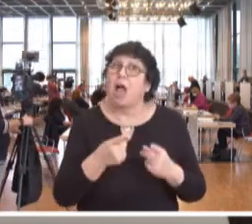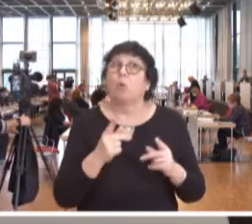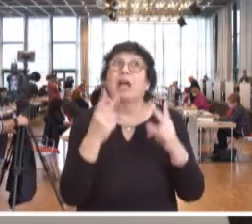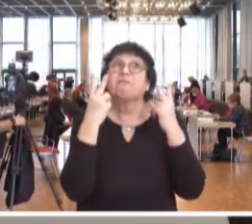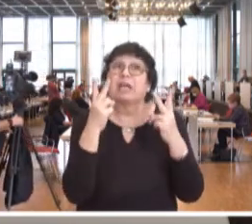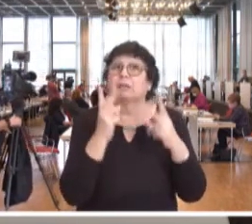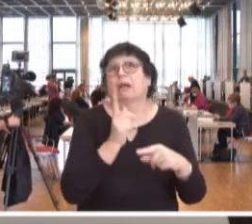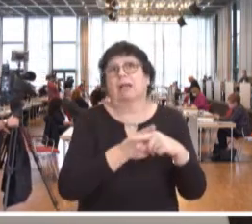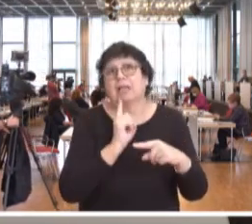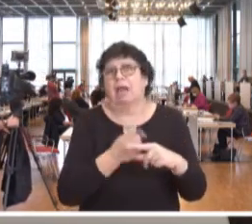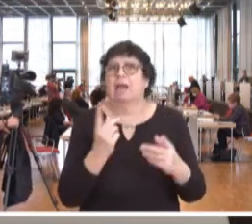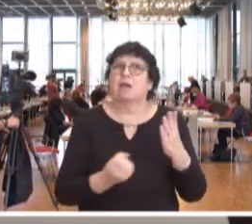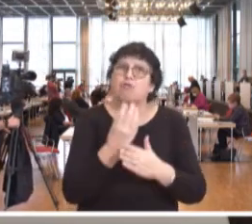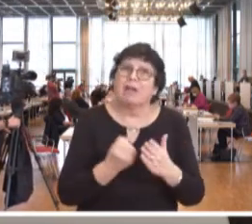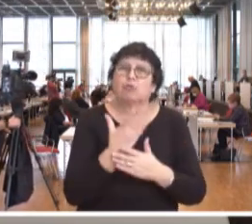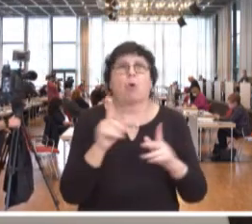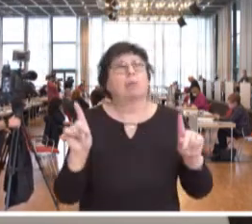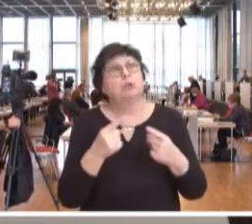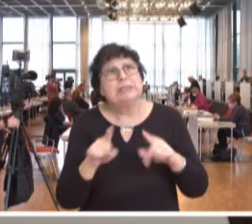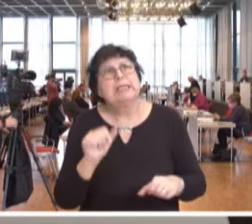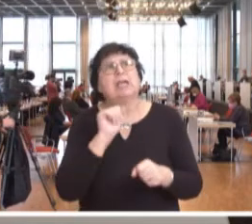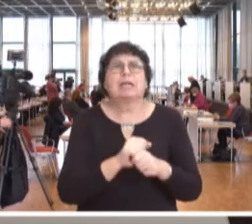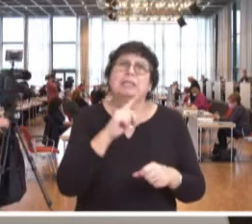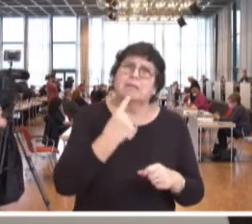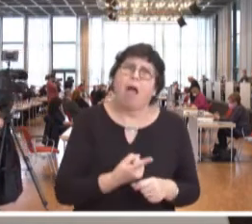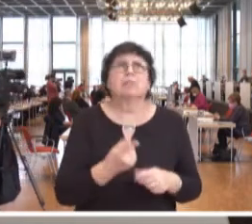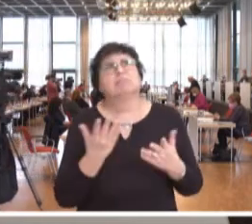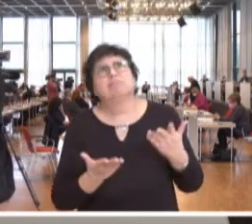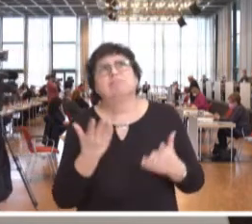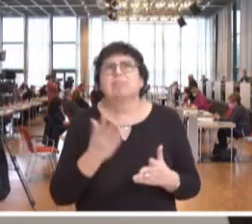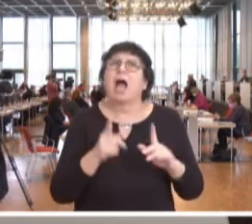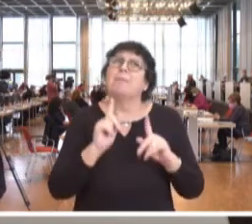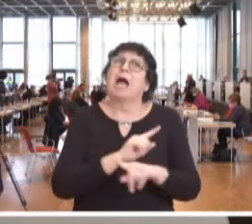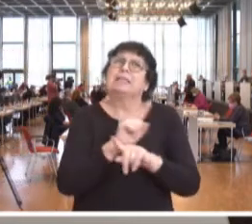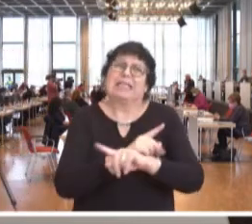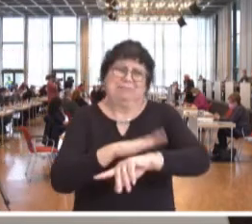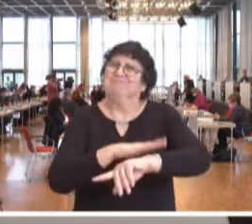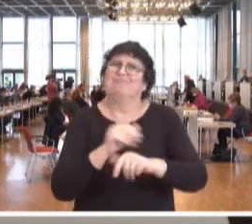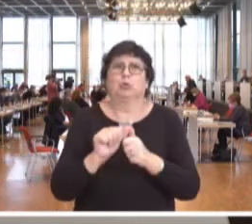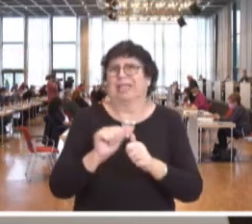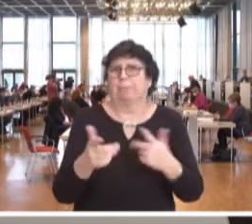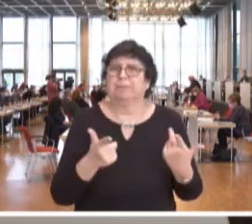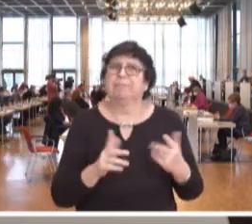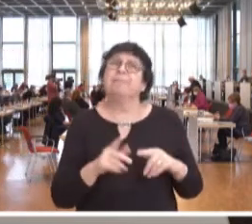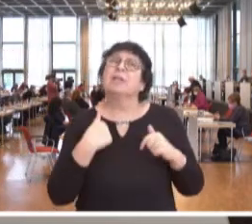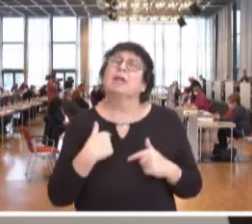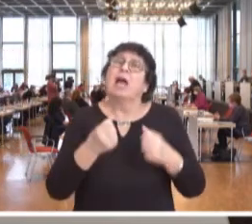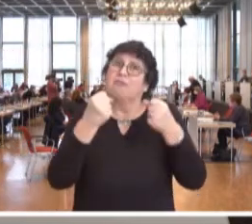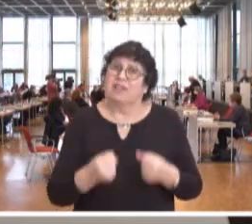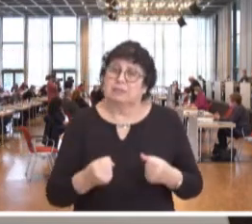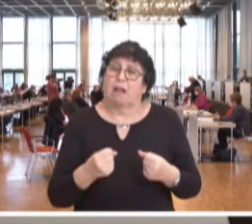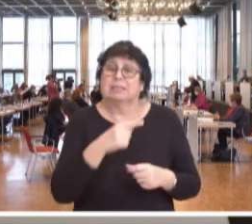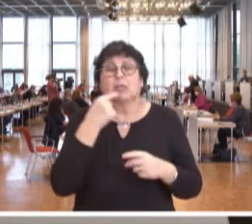Kultur. Musik und anderes könnte ich erwähnen, aber die Zeit verbietet das. Also, ich glaube, wir sollten daran festhalten,